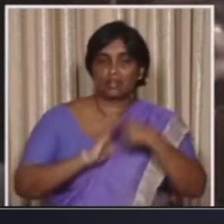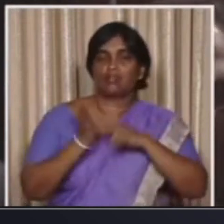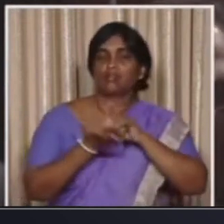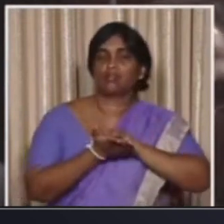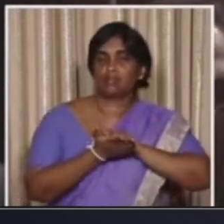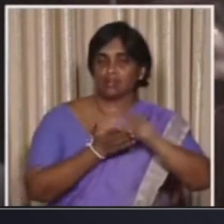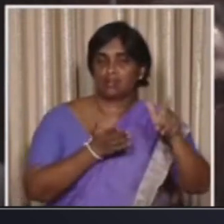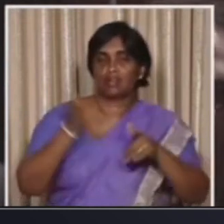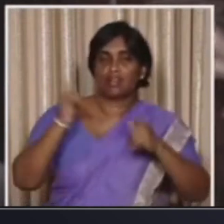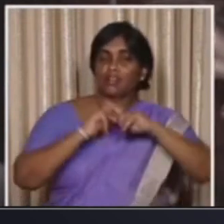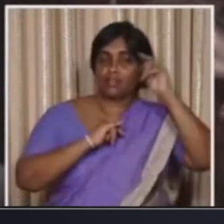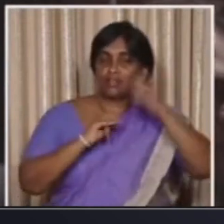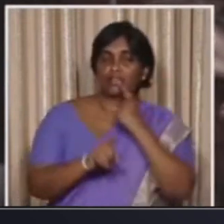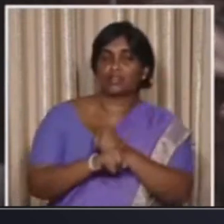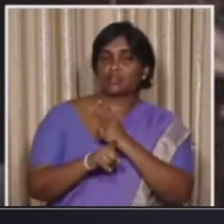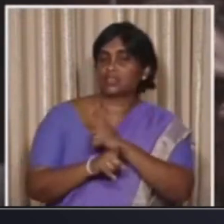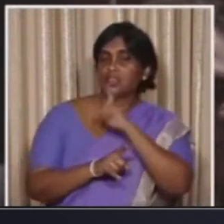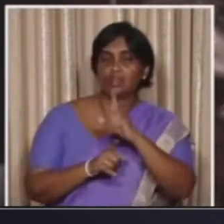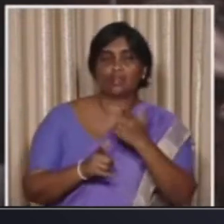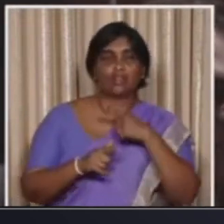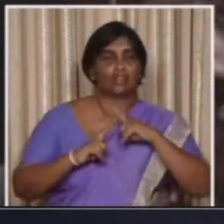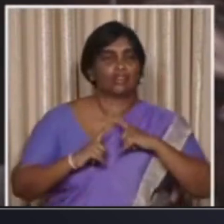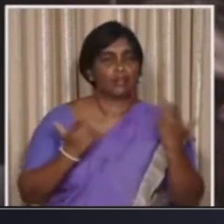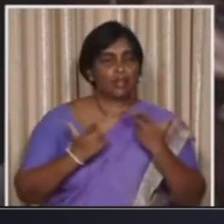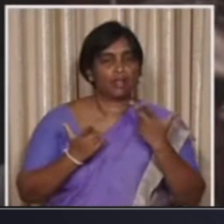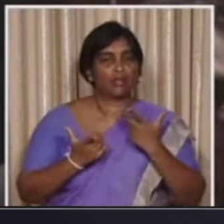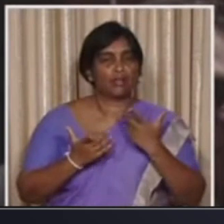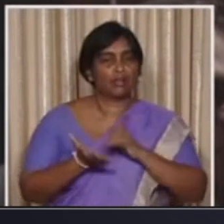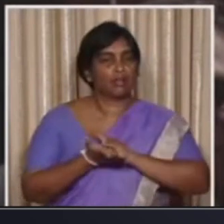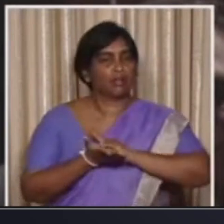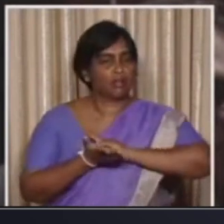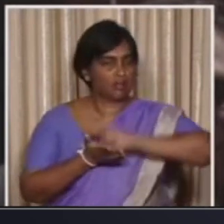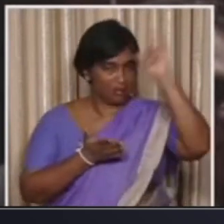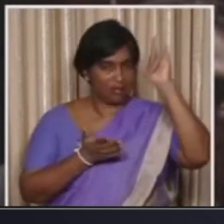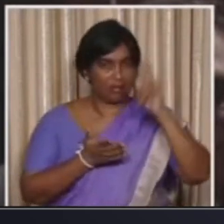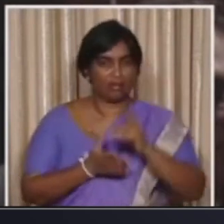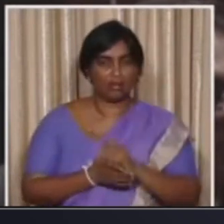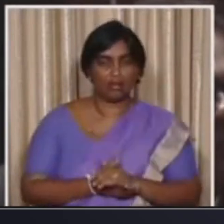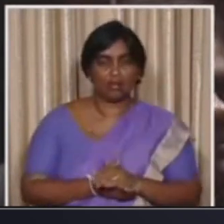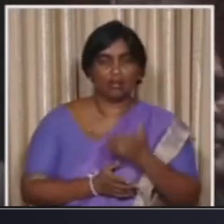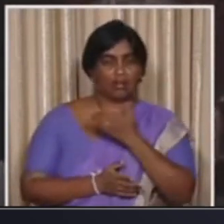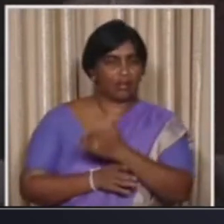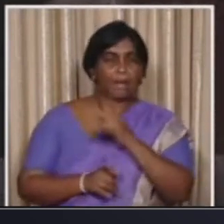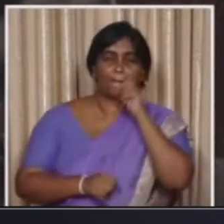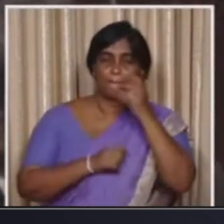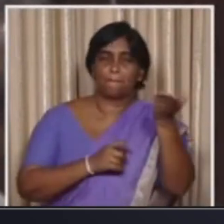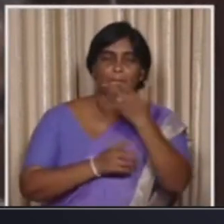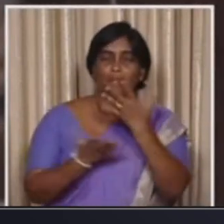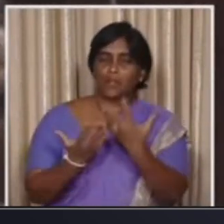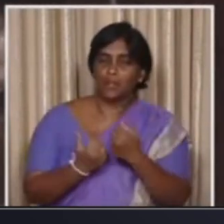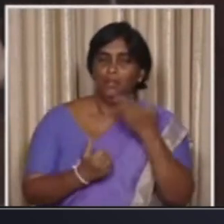කියලා අර විශ්වවිද්‍යාල ආචාර්යවරු කියනවා ජීවත් වෙන්න විදියක් නැහැ රට දල්ලා යනවා කියලා මේ මිනිස්සු ටික බේරා